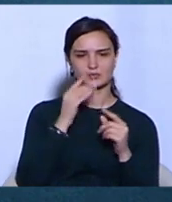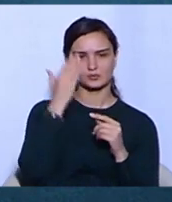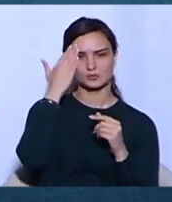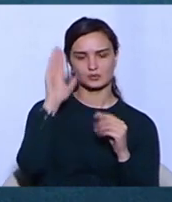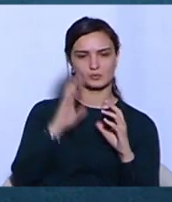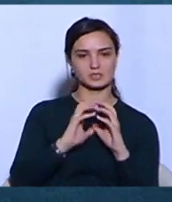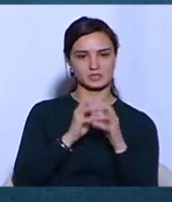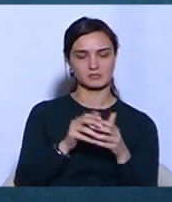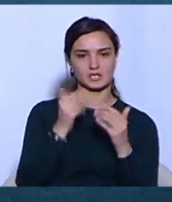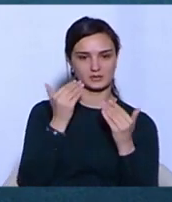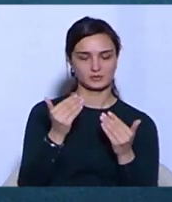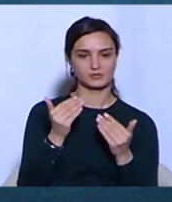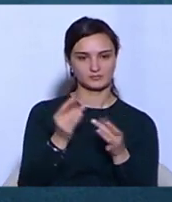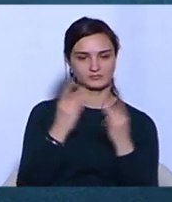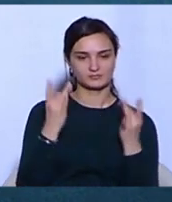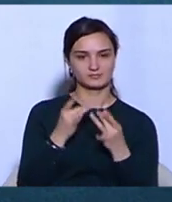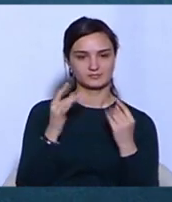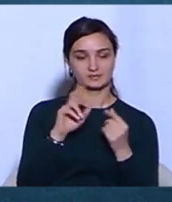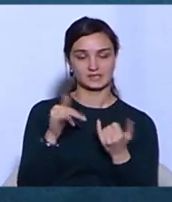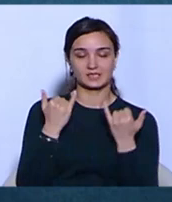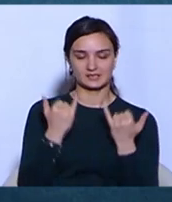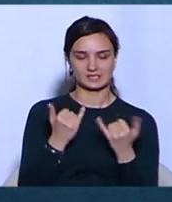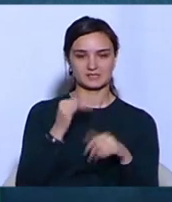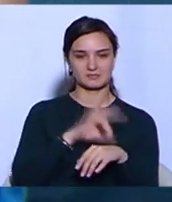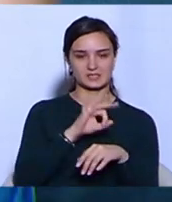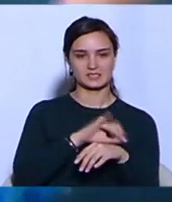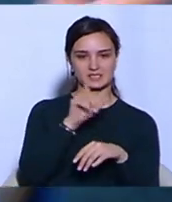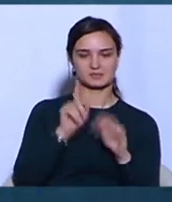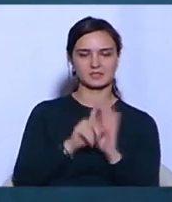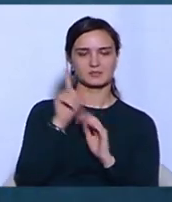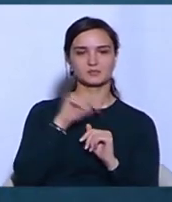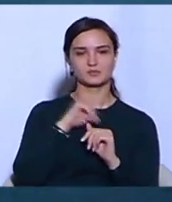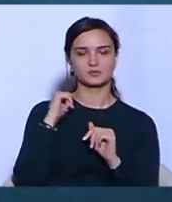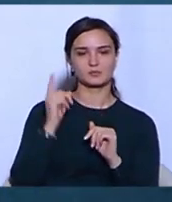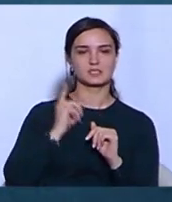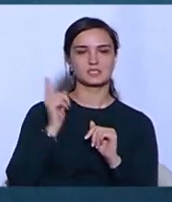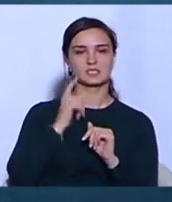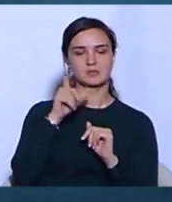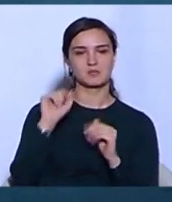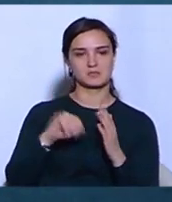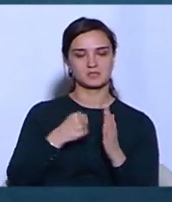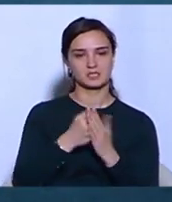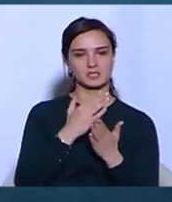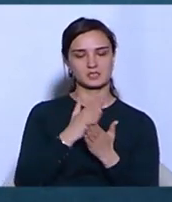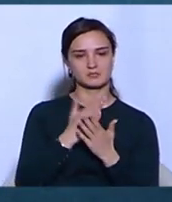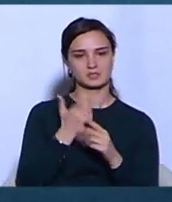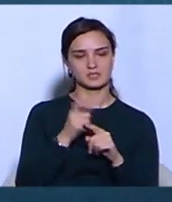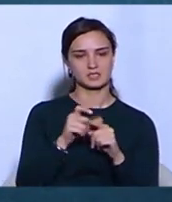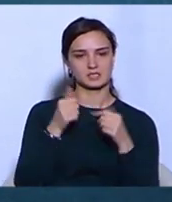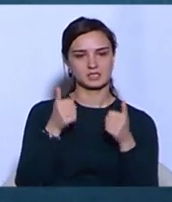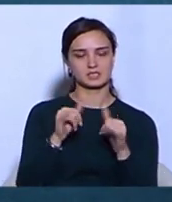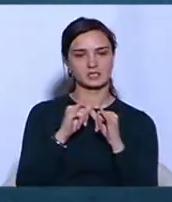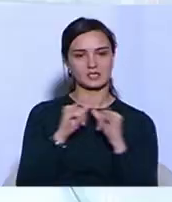უცნობი სამყაროს კარი შეაღეს და დღეს პაციენტებიდან დაწყებული თვითონ სპეციალისტებამდე არიან